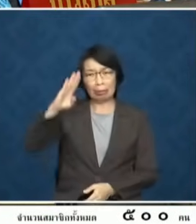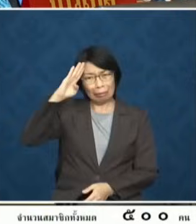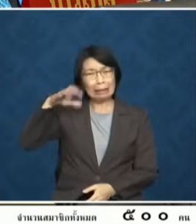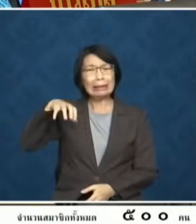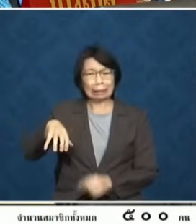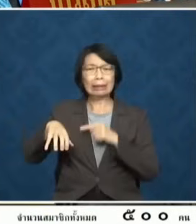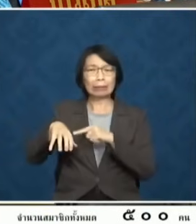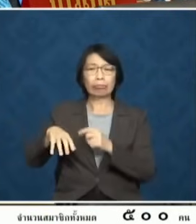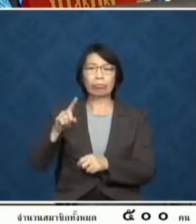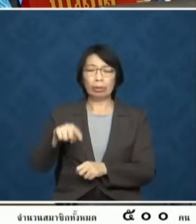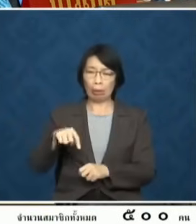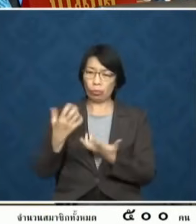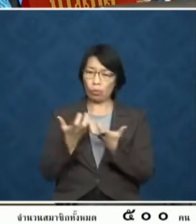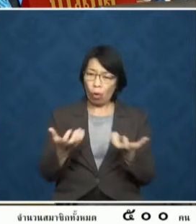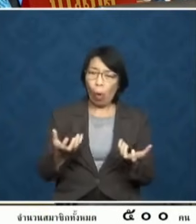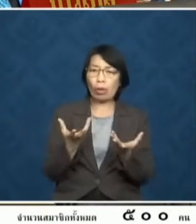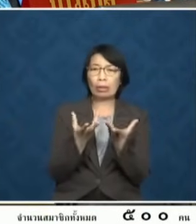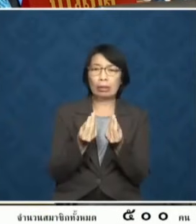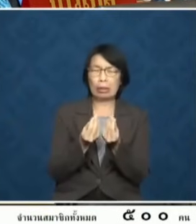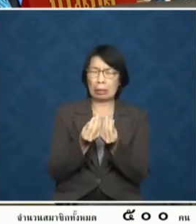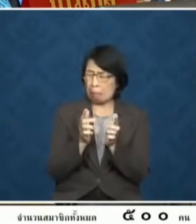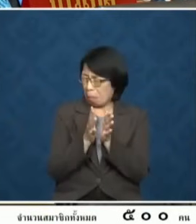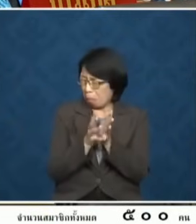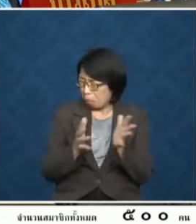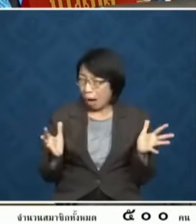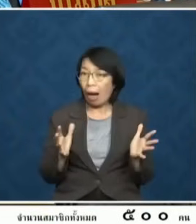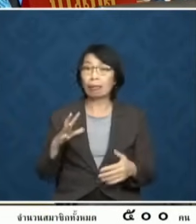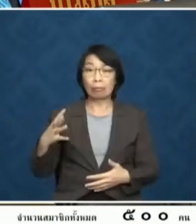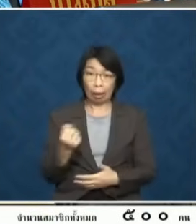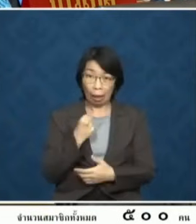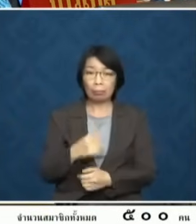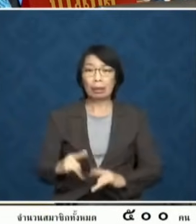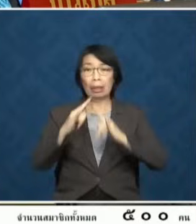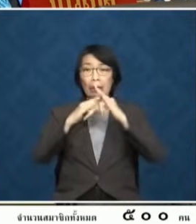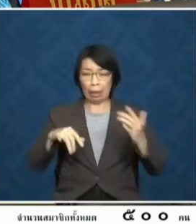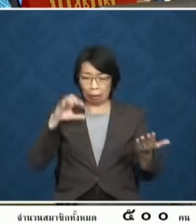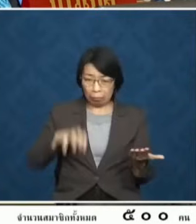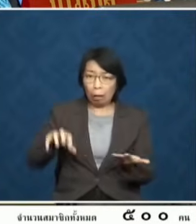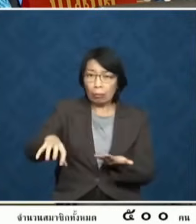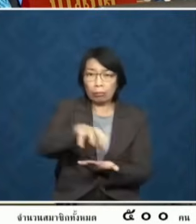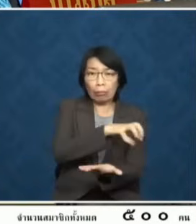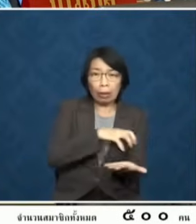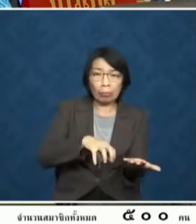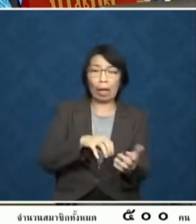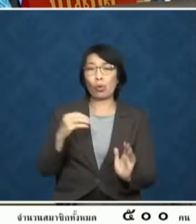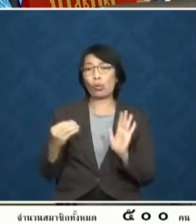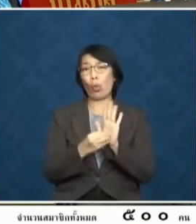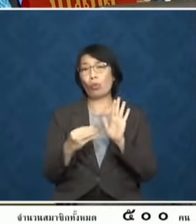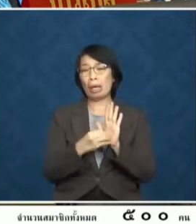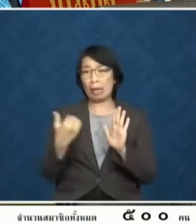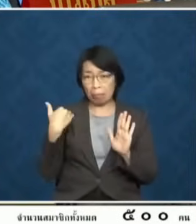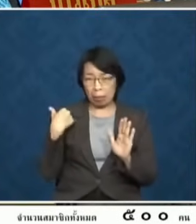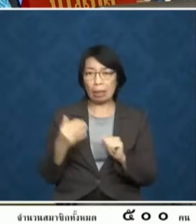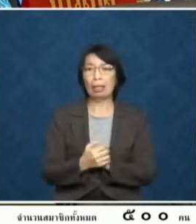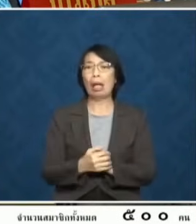ความจำเป็นต้องครอบครองที่ดินจำนวนมหาศาลมีค่ายทหารที่ตั้งอยู่บนที่ดินใจกลางกรุงเทพฯอยู่